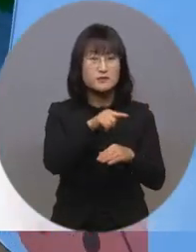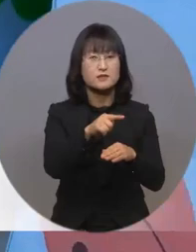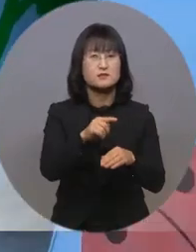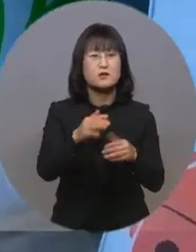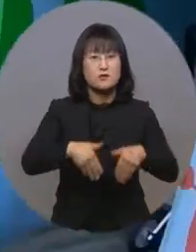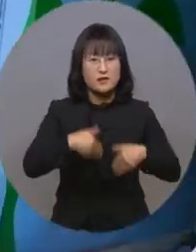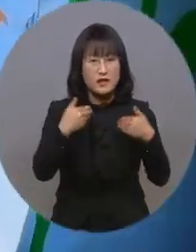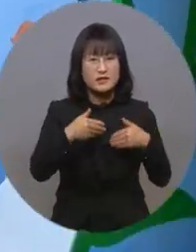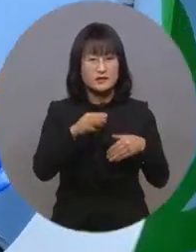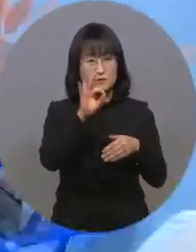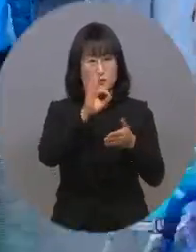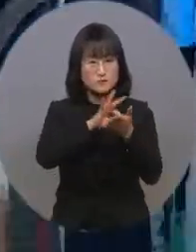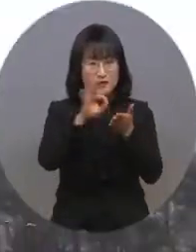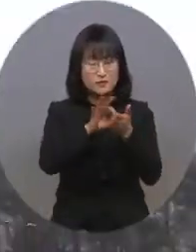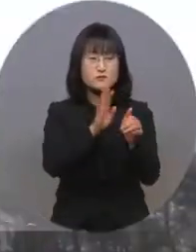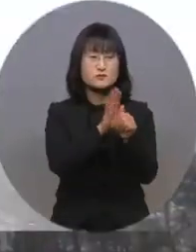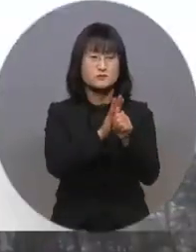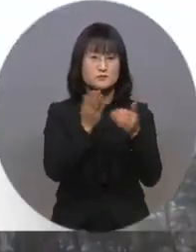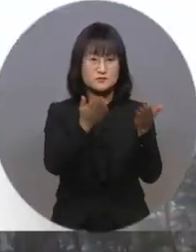지원하기로 했습니다.